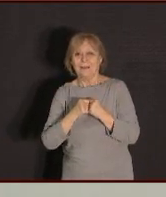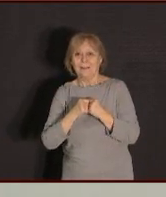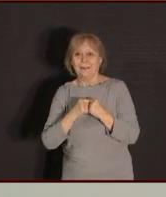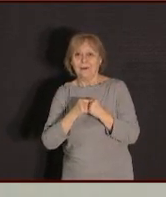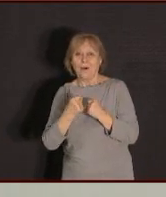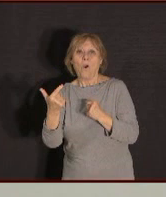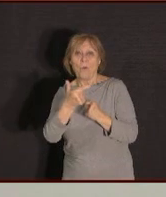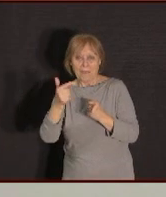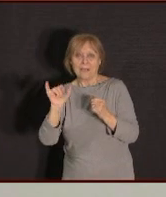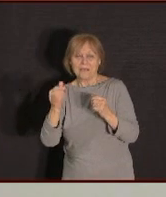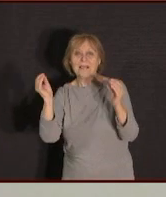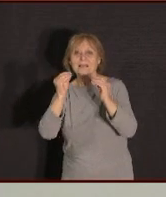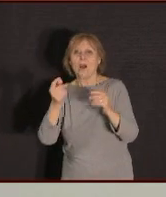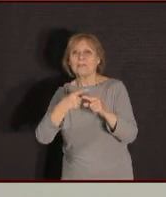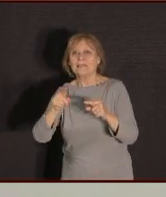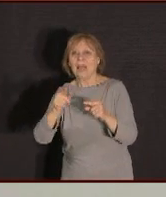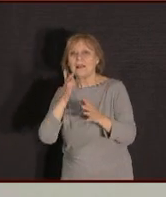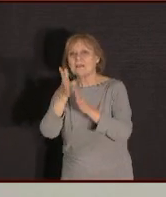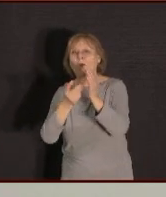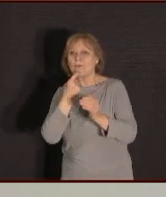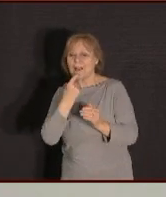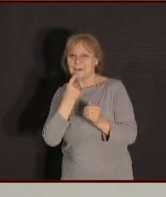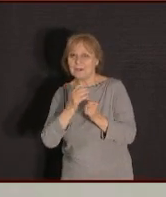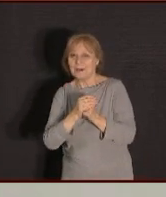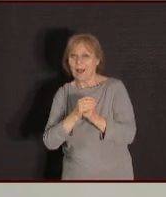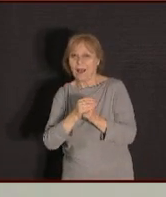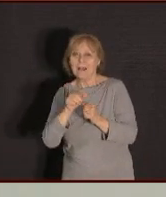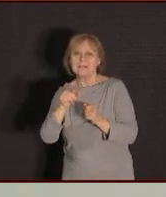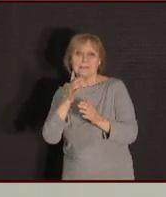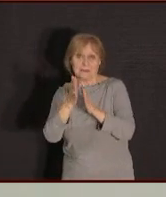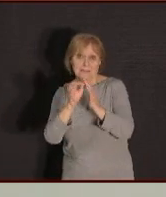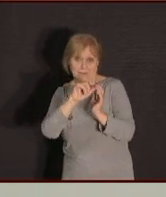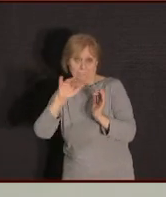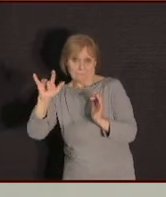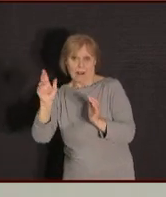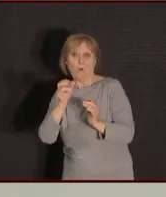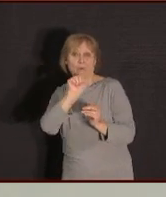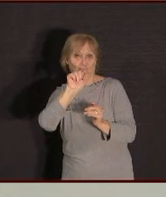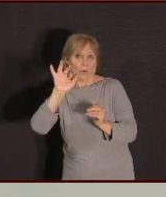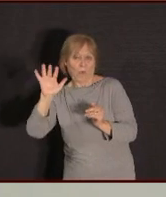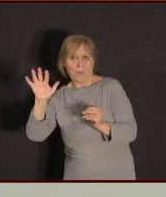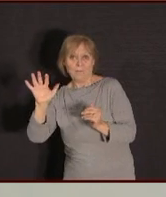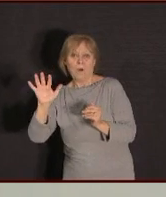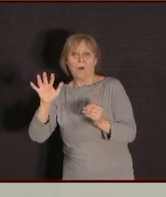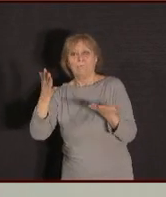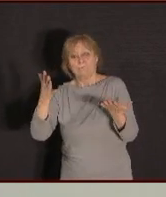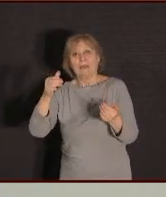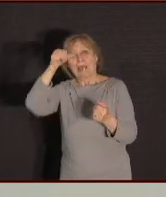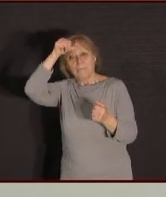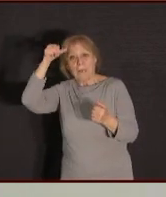In obe sta sestavni del znakovnega jezika. Z njo lahko črkujemo, bodi si kakšno